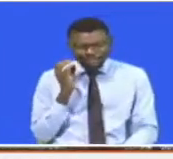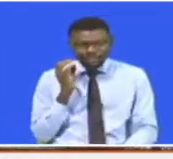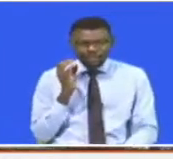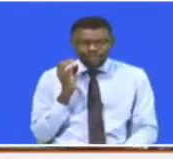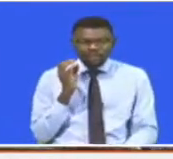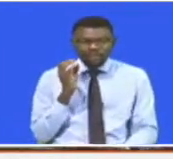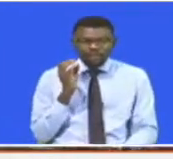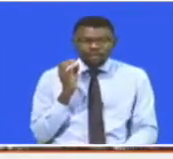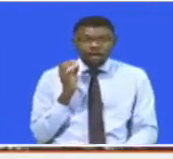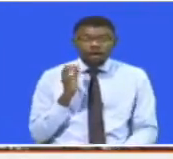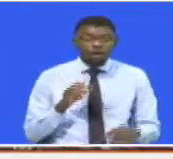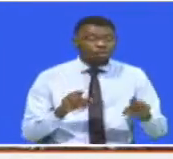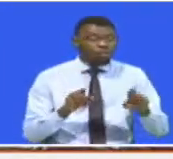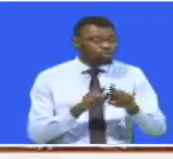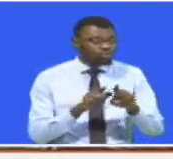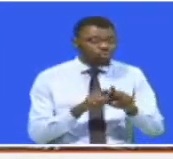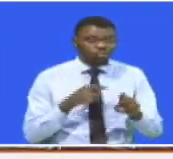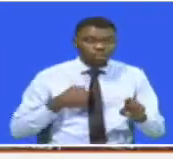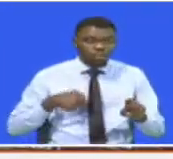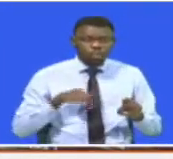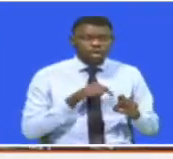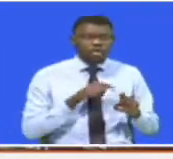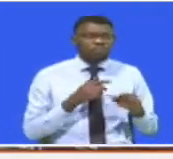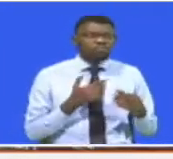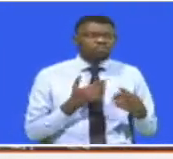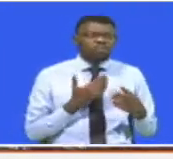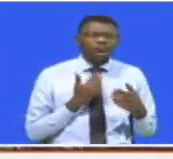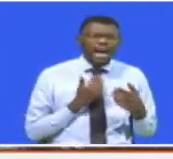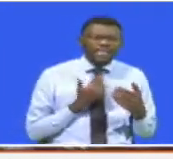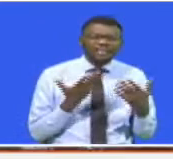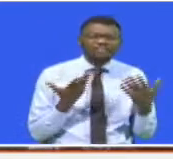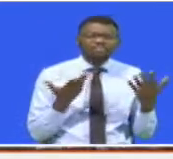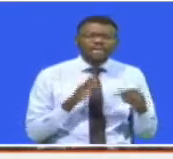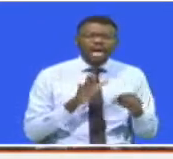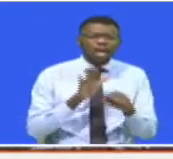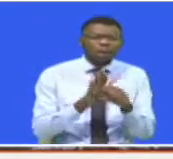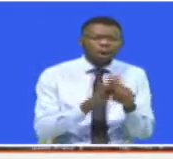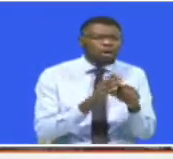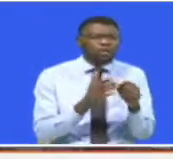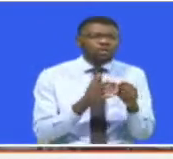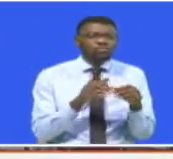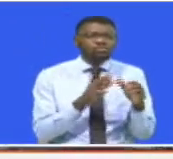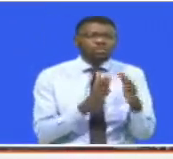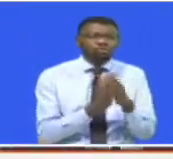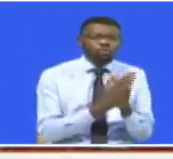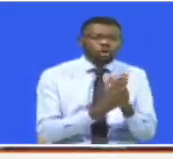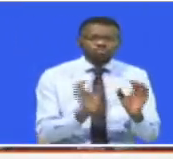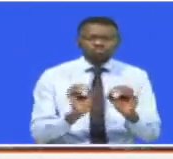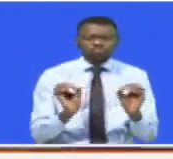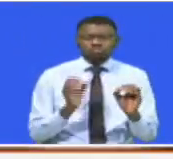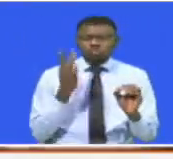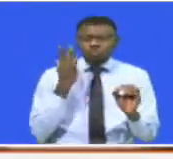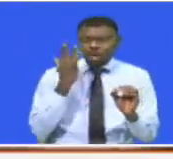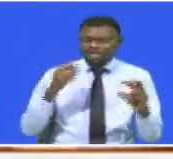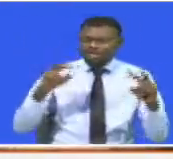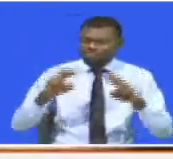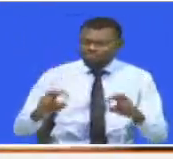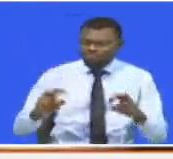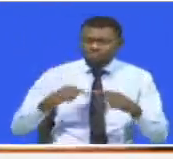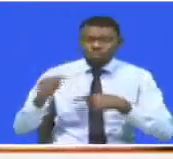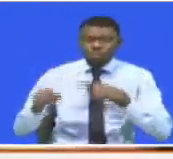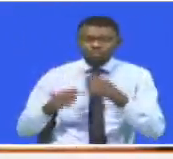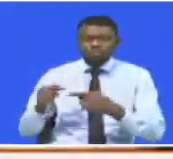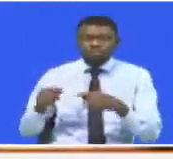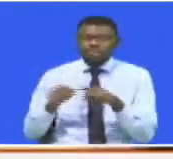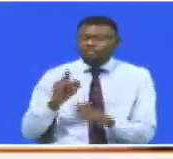also, we do not want to reveal a lot right now as the matter is still under investigation. Aidha,